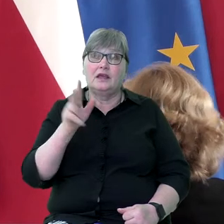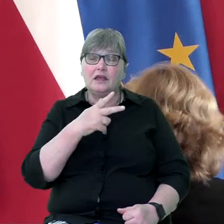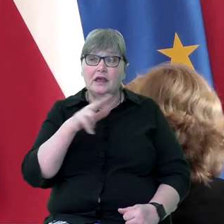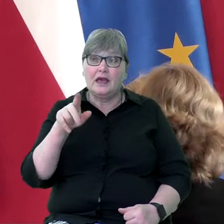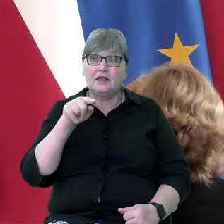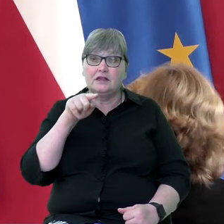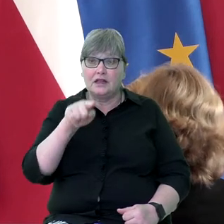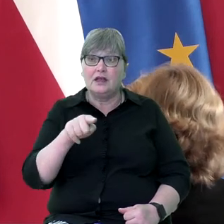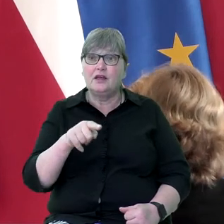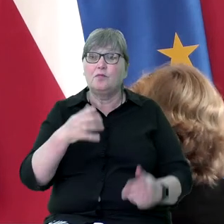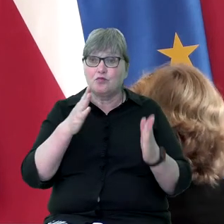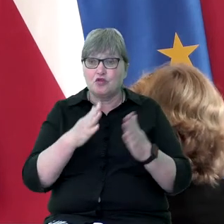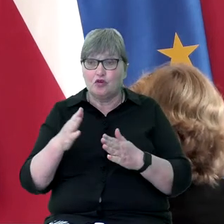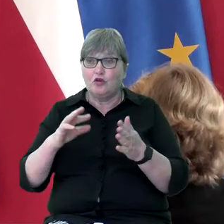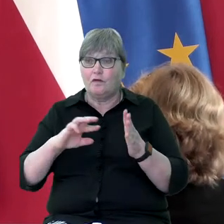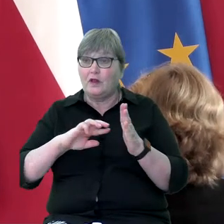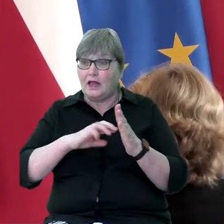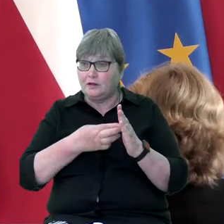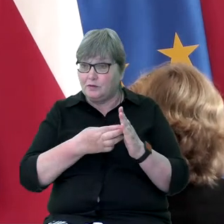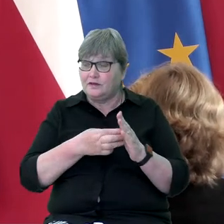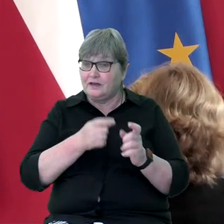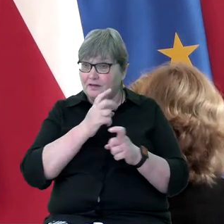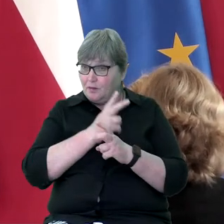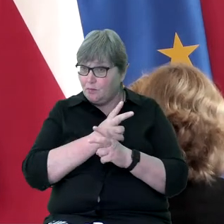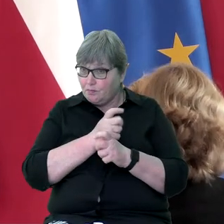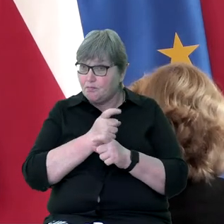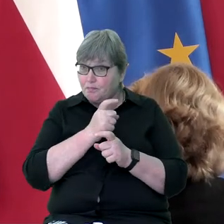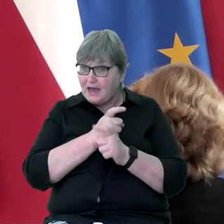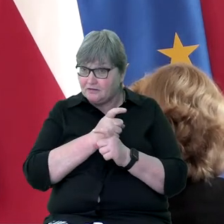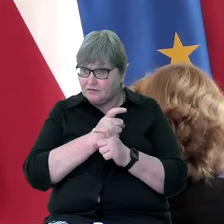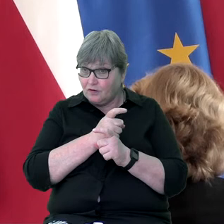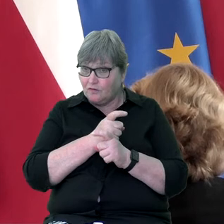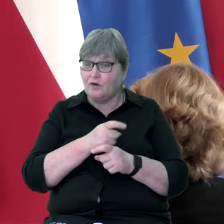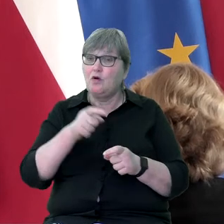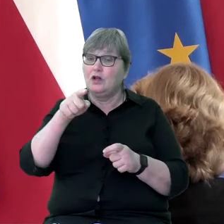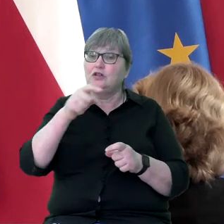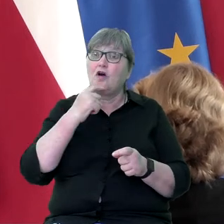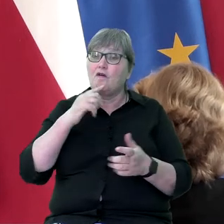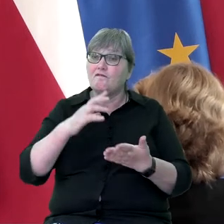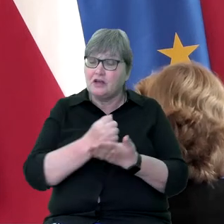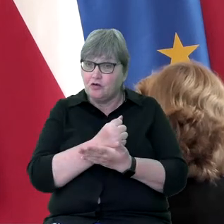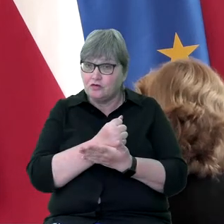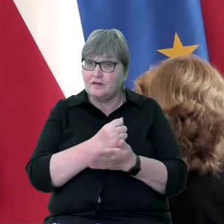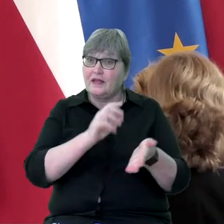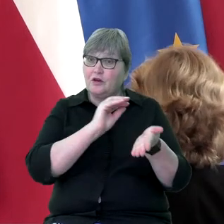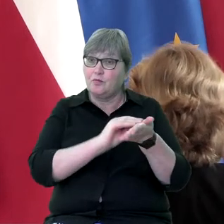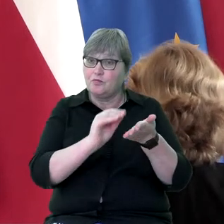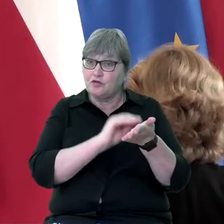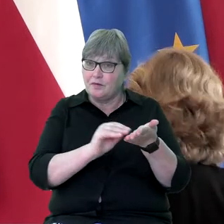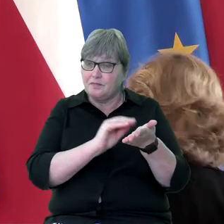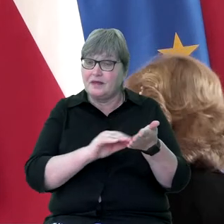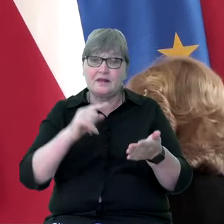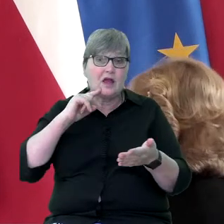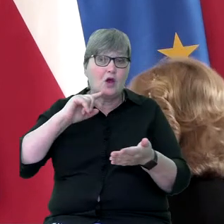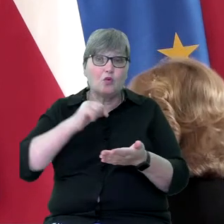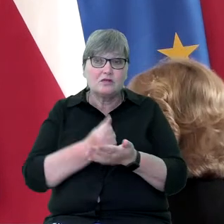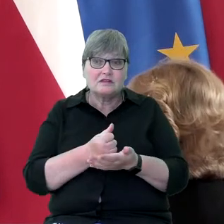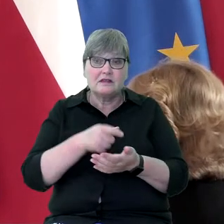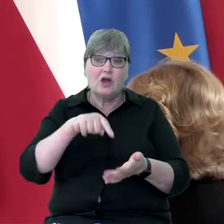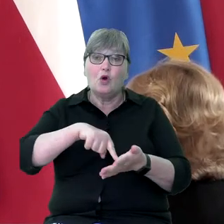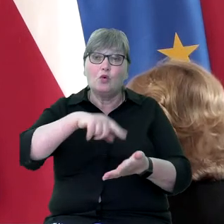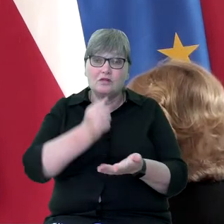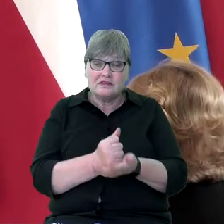administracji państwowej wykorzystano przepisy ustawy o stanie wojennym, w